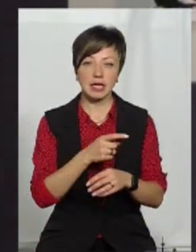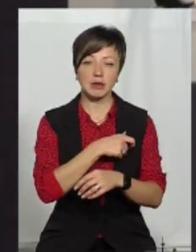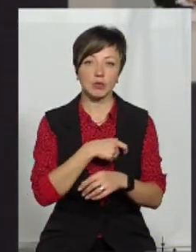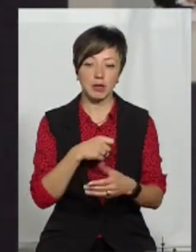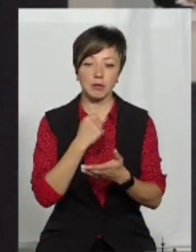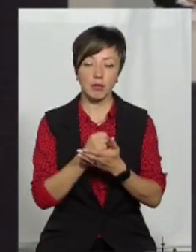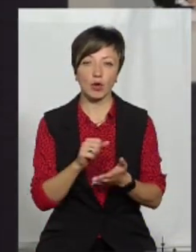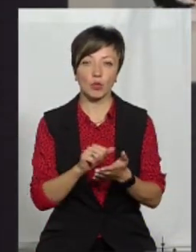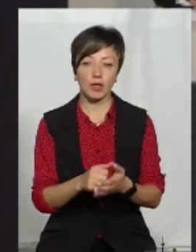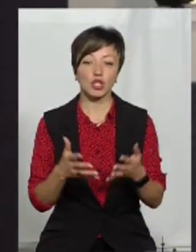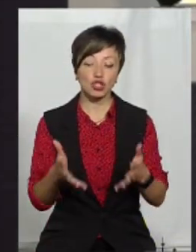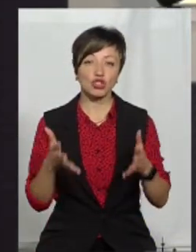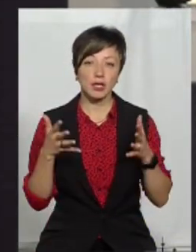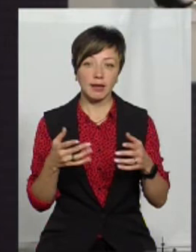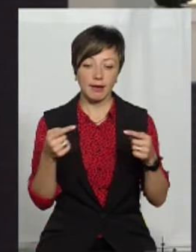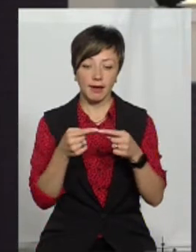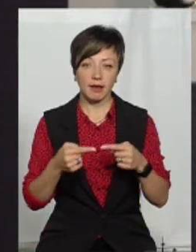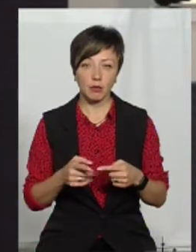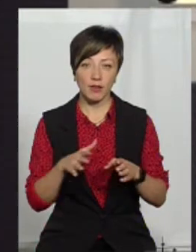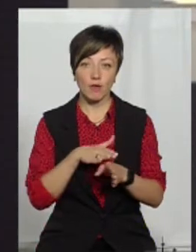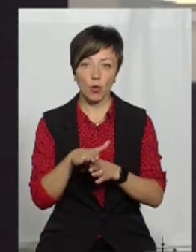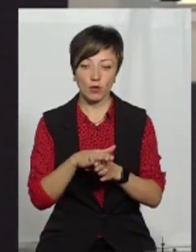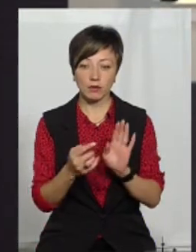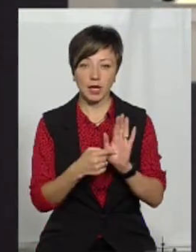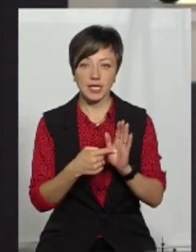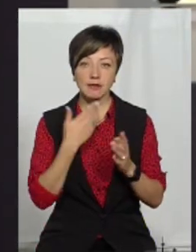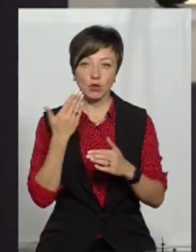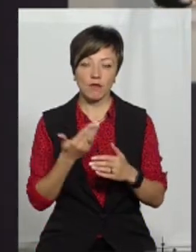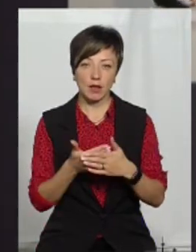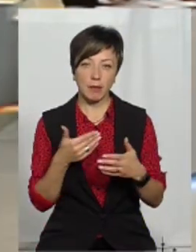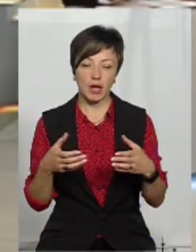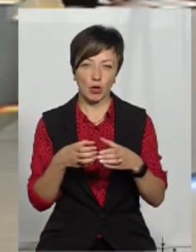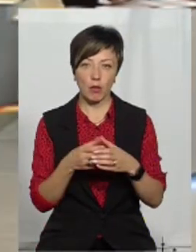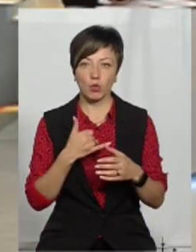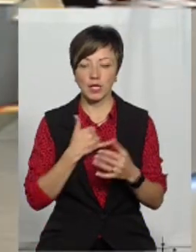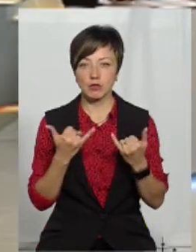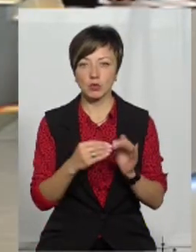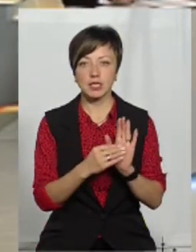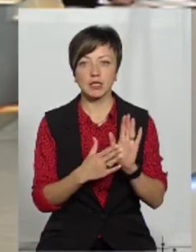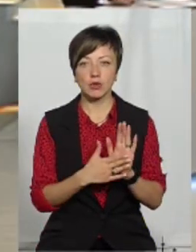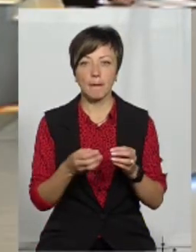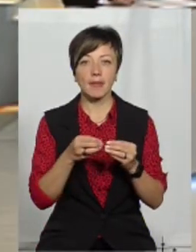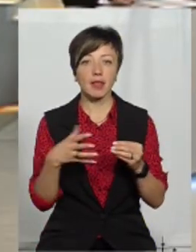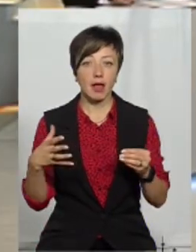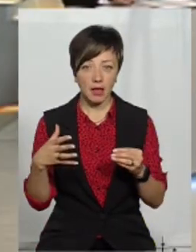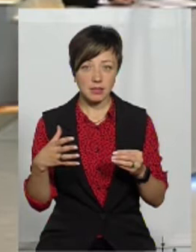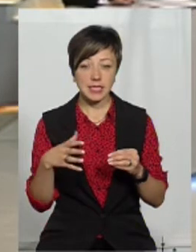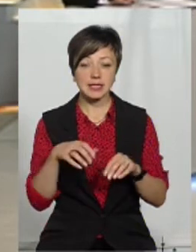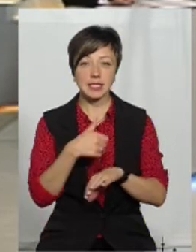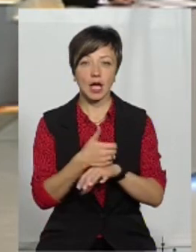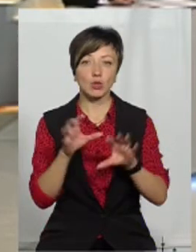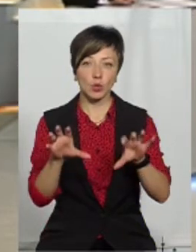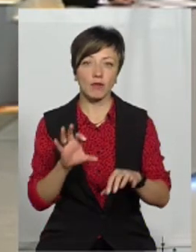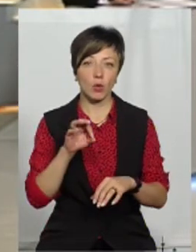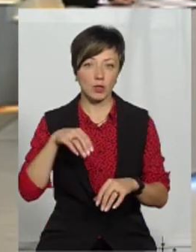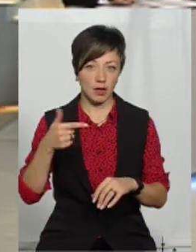який чіткий, які, знаєш, ми будемо виконувати, і потім так само будемо звітувати легко перед громадою. У нас сьогодні зареєстровано 15 статутів ОТГ.